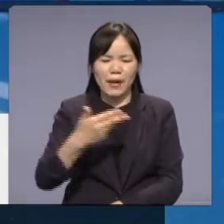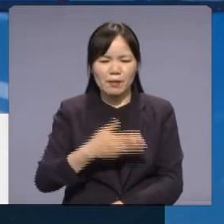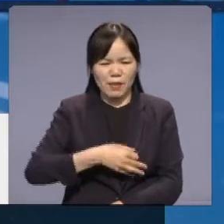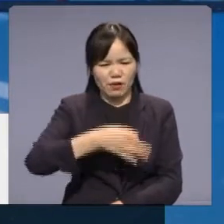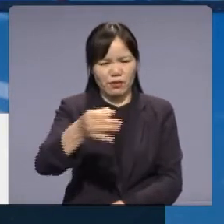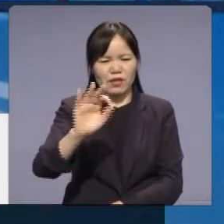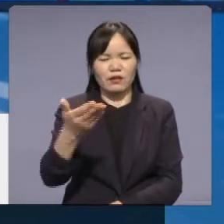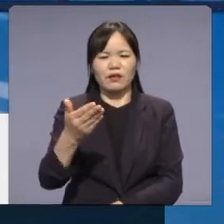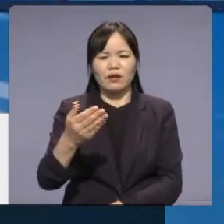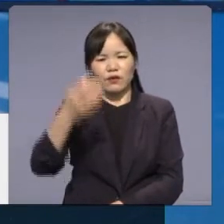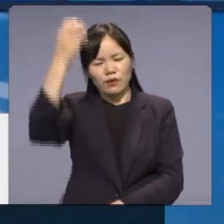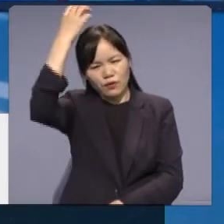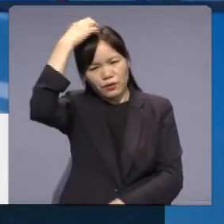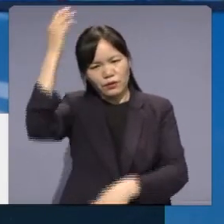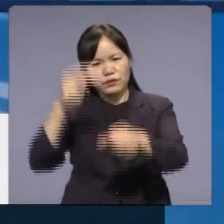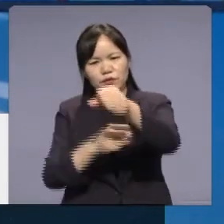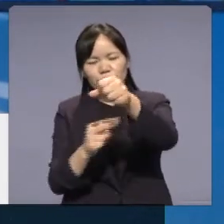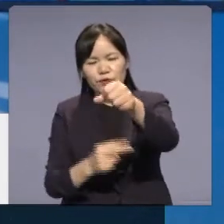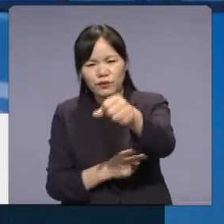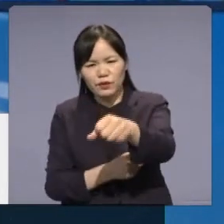그